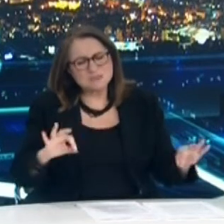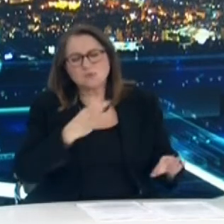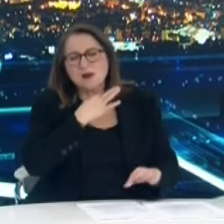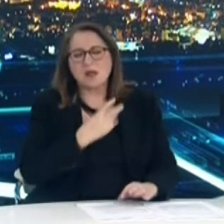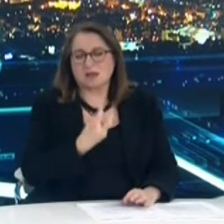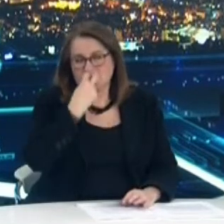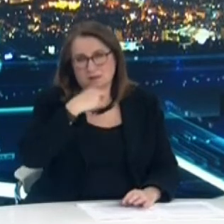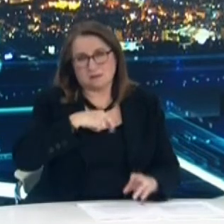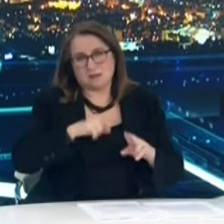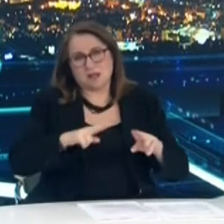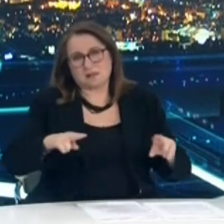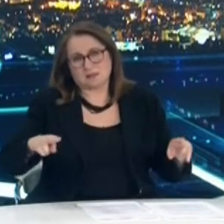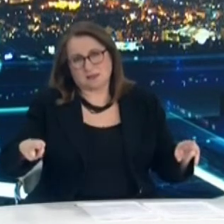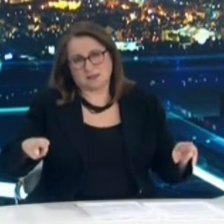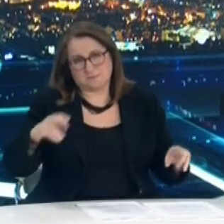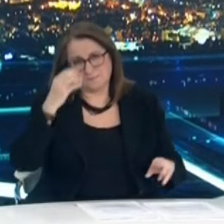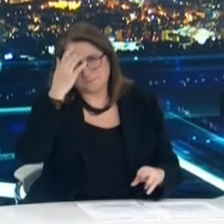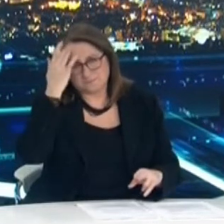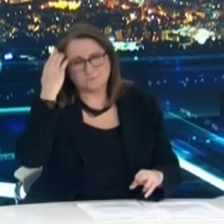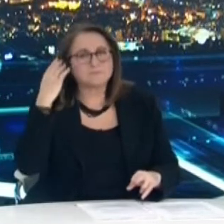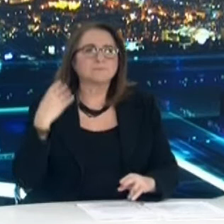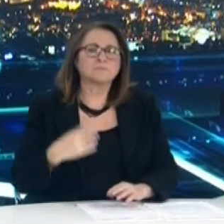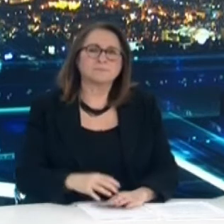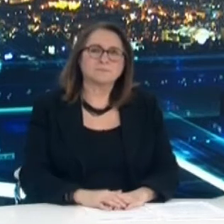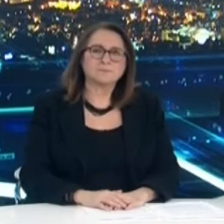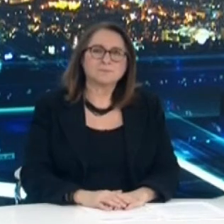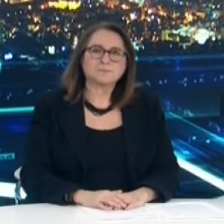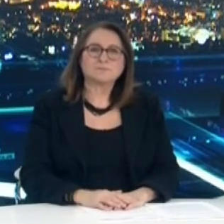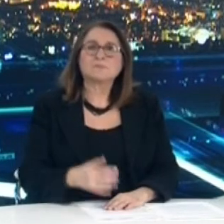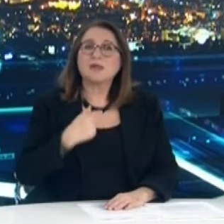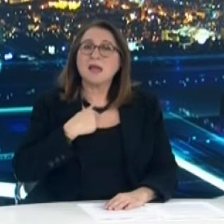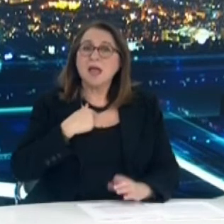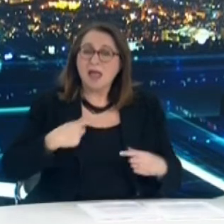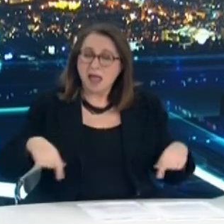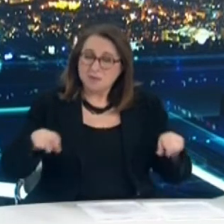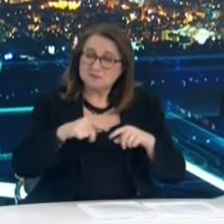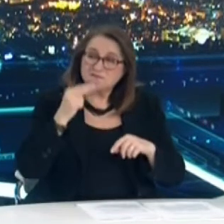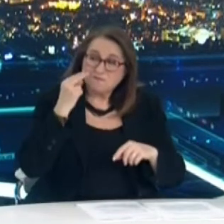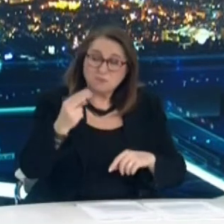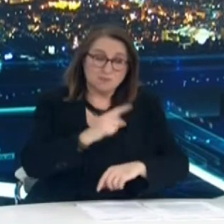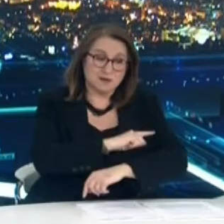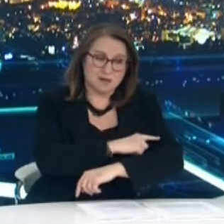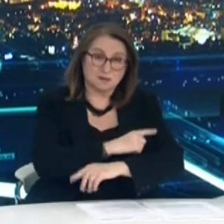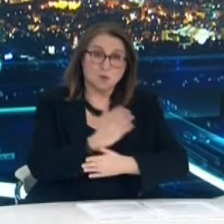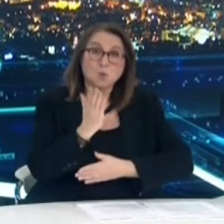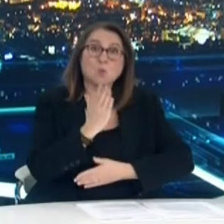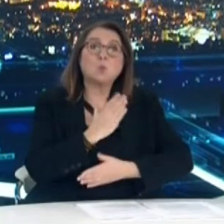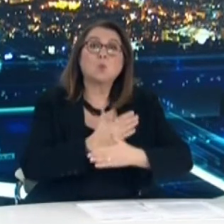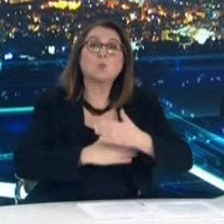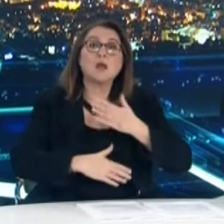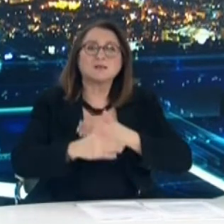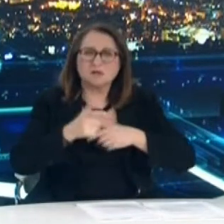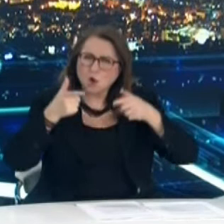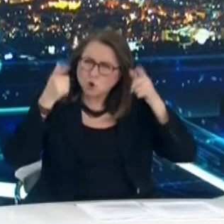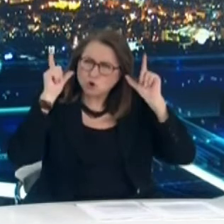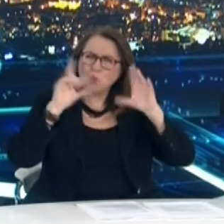νοσηλευτούν σε μονάδες συντατικής θεραπείας. Εμείς που ζούμε μέσα στα νοσοκομεία, βλέπουμε την κόπωση των υγειονομικών που υπηρετούν τόσο σε κλινικές COVID